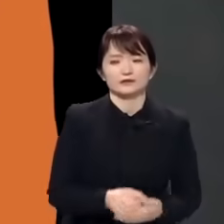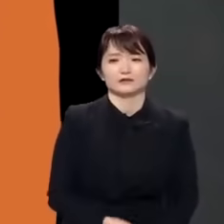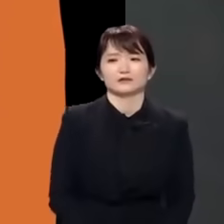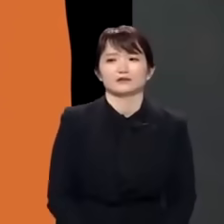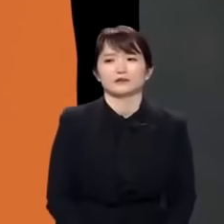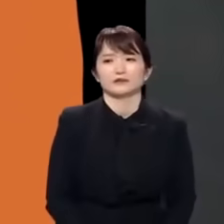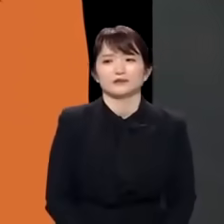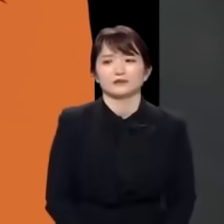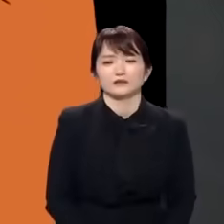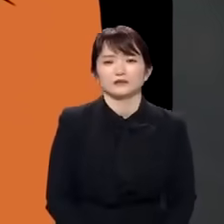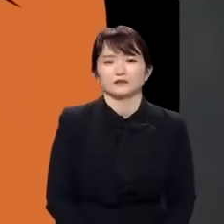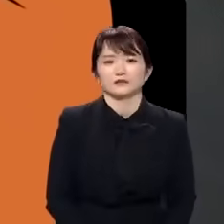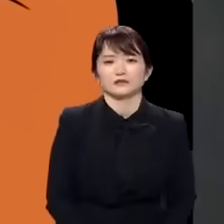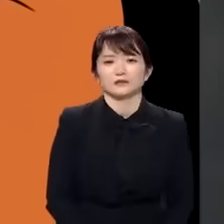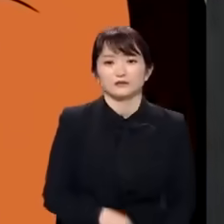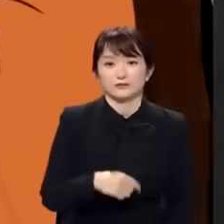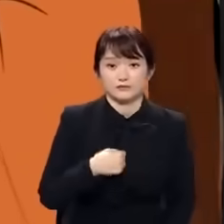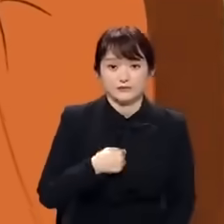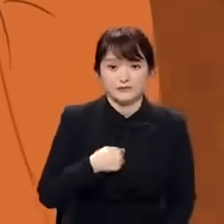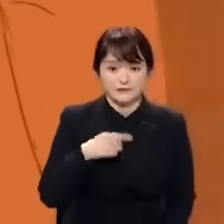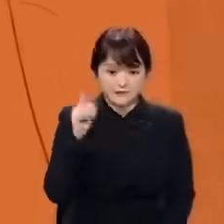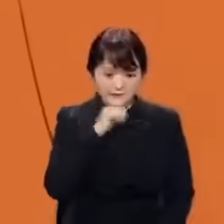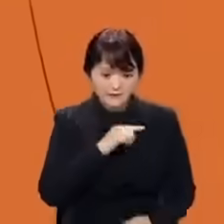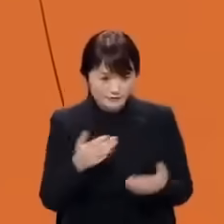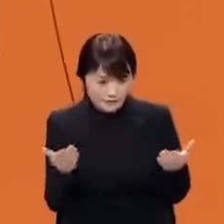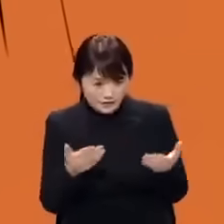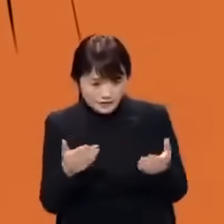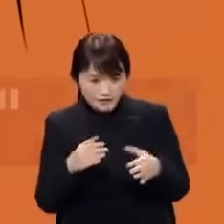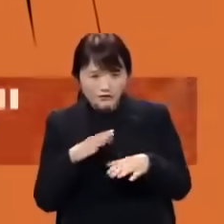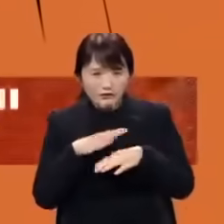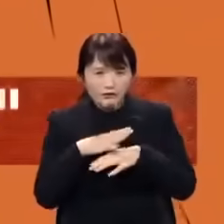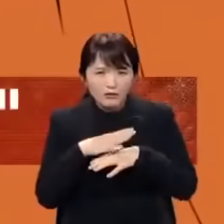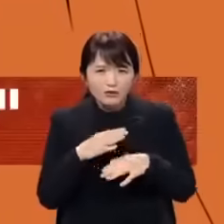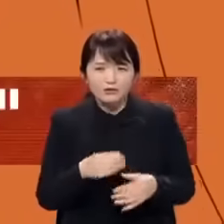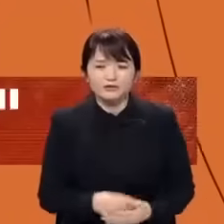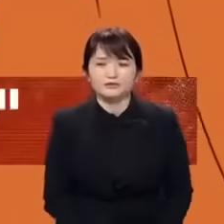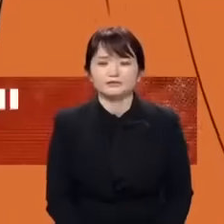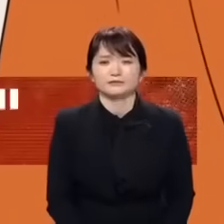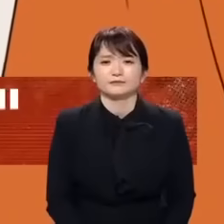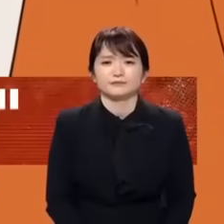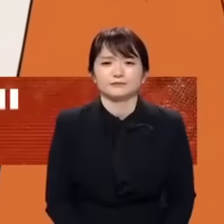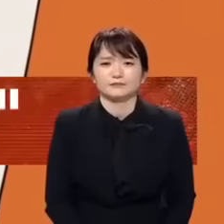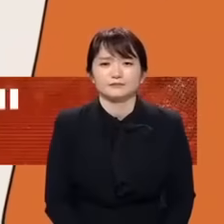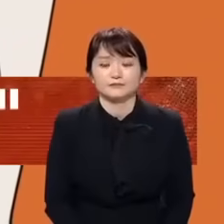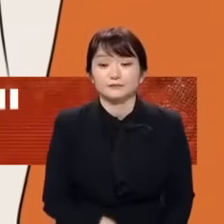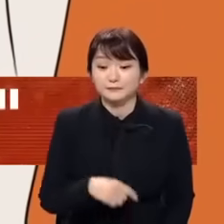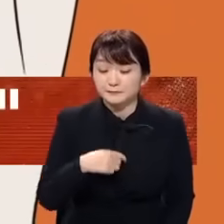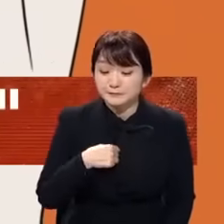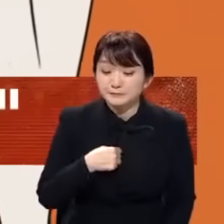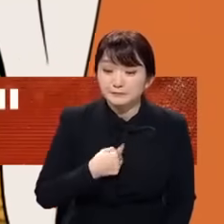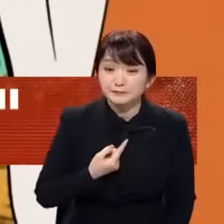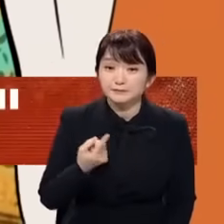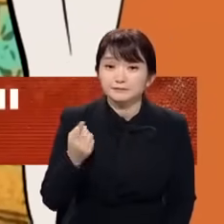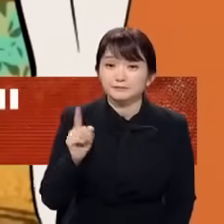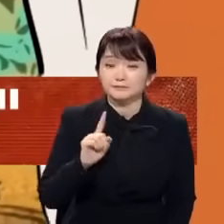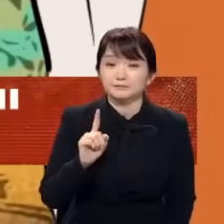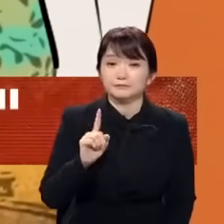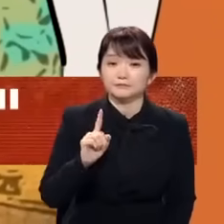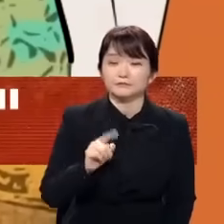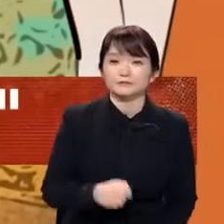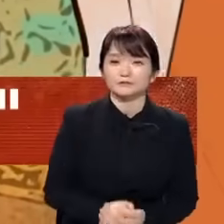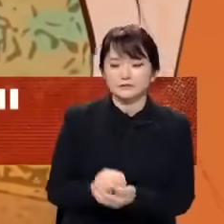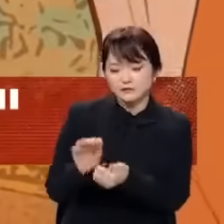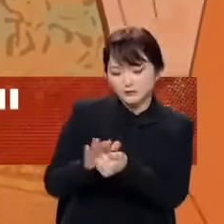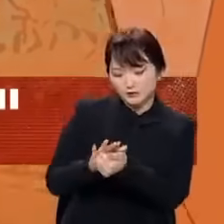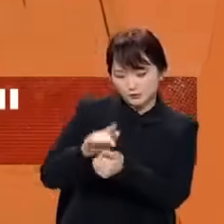뭐냐면 본인이 그런 잔혹한 짓을 했으니까 무서울 거 아닙니까 그러니까 이제 이런 식으로 자기 그 어떻게 보면 그 자기